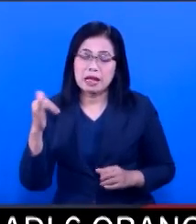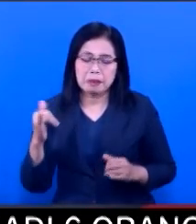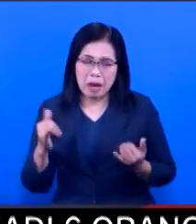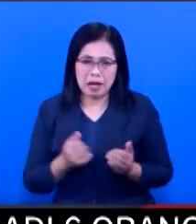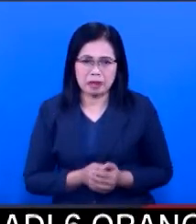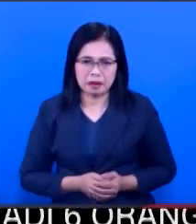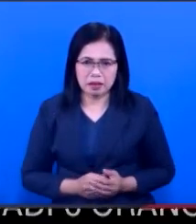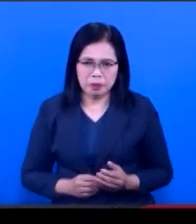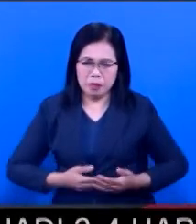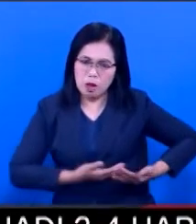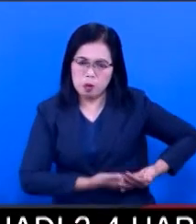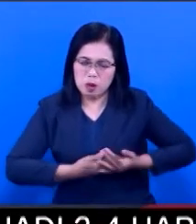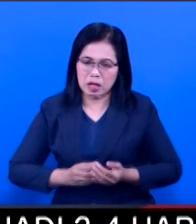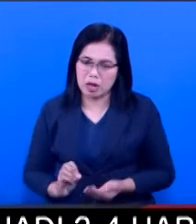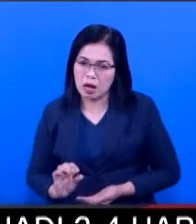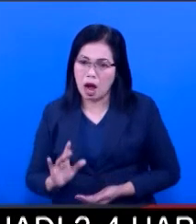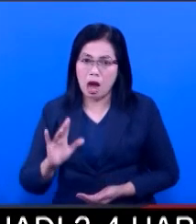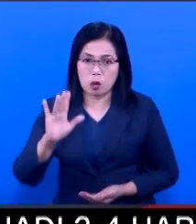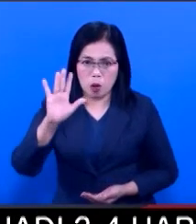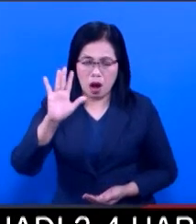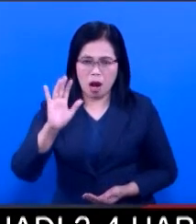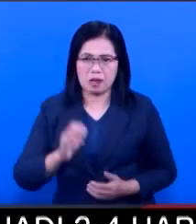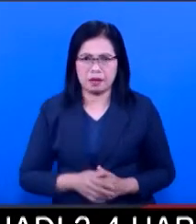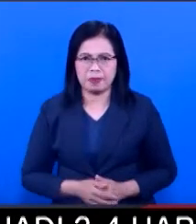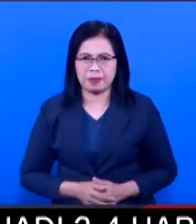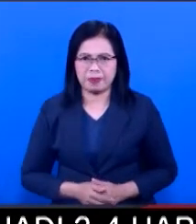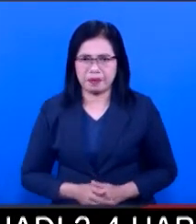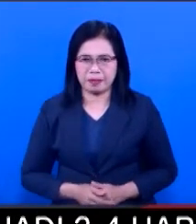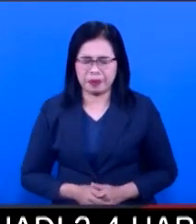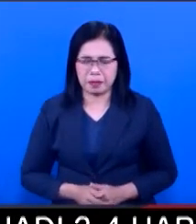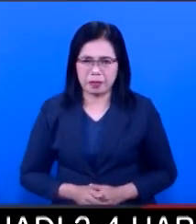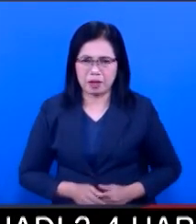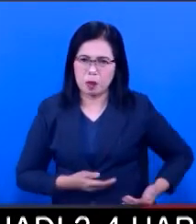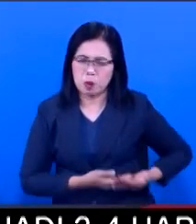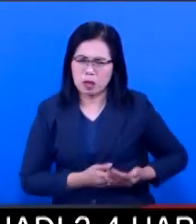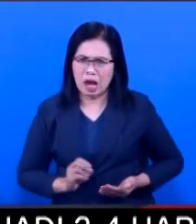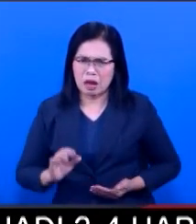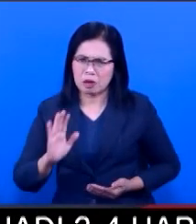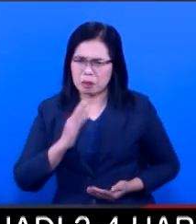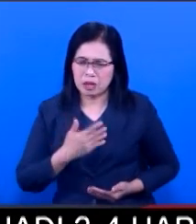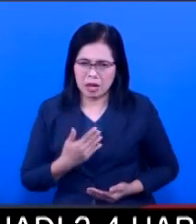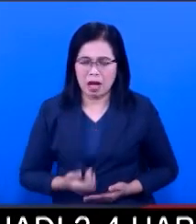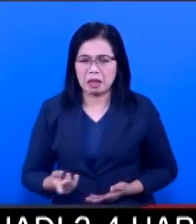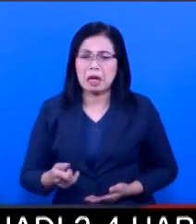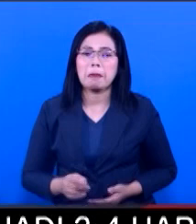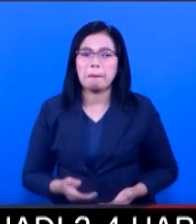bayi, selama masih bisa membedakan realitas dan halusinasi bahwa boneka arwah yang dimiliki adalah benda mati.